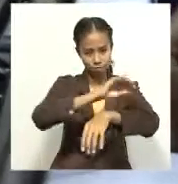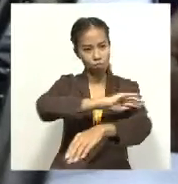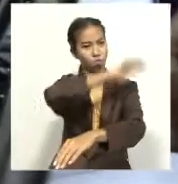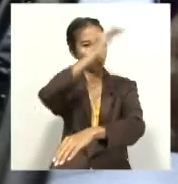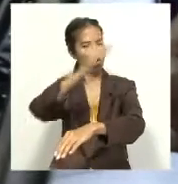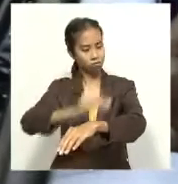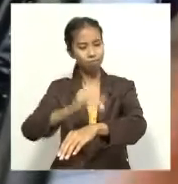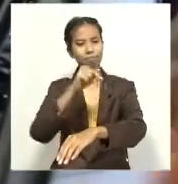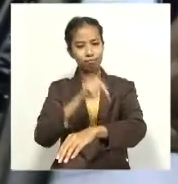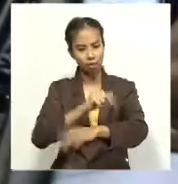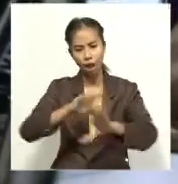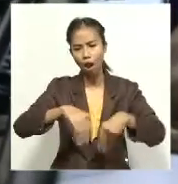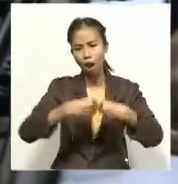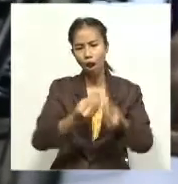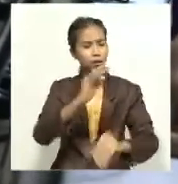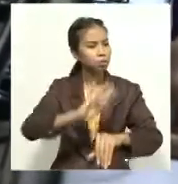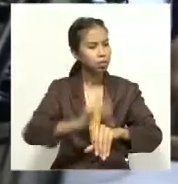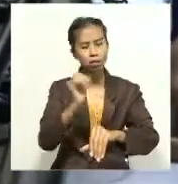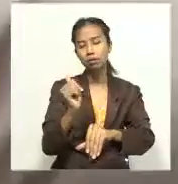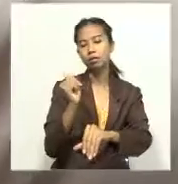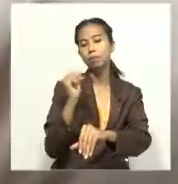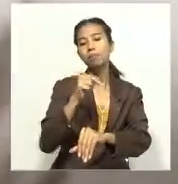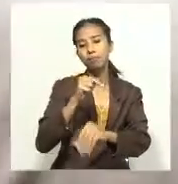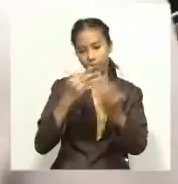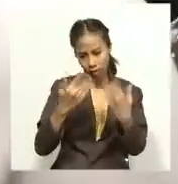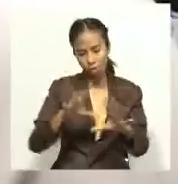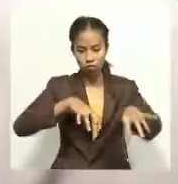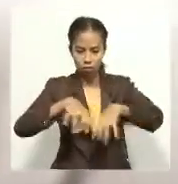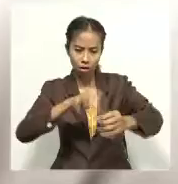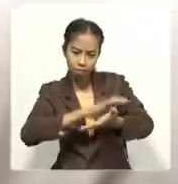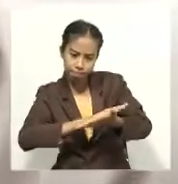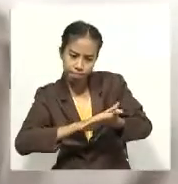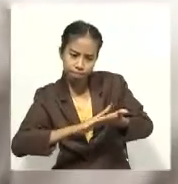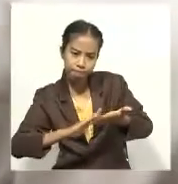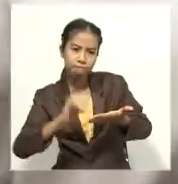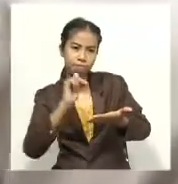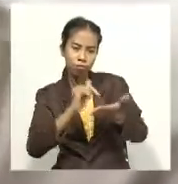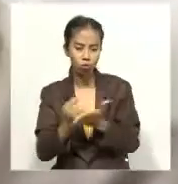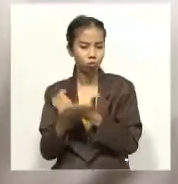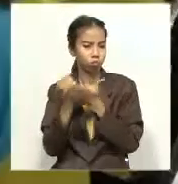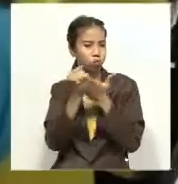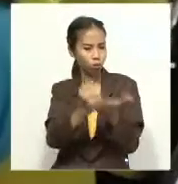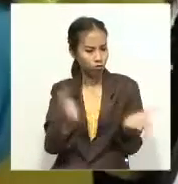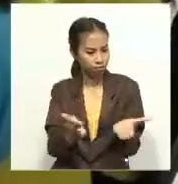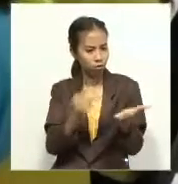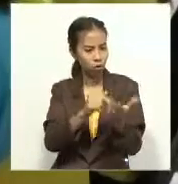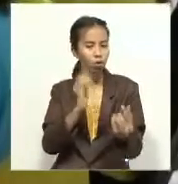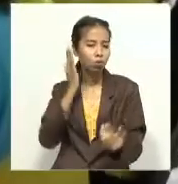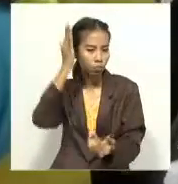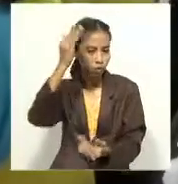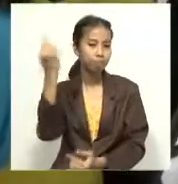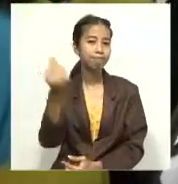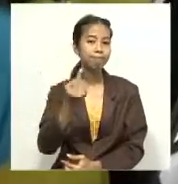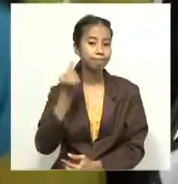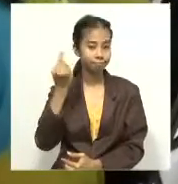นน้ำนางนอนให้กลับคืนสู่สภาพธรรมชาติและมีความเป็นระเบียบเรียบร้อยส่งเสริมภาพลักษณ์ที่ดีและรองรับการท่องเที่ยวต่อไป